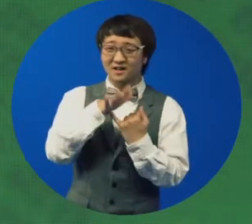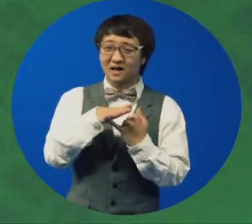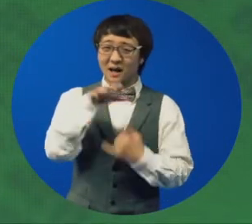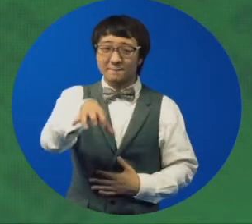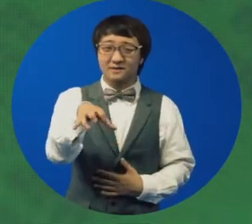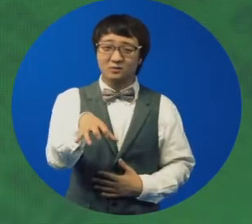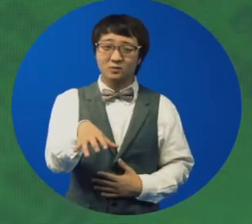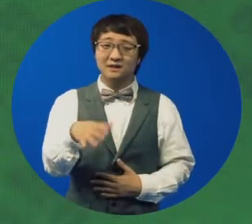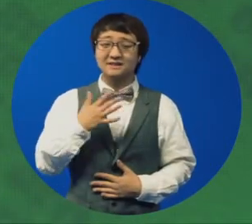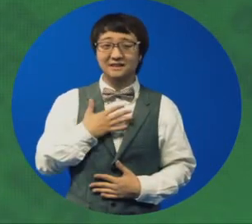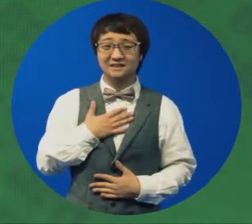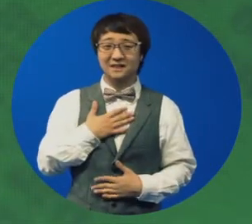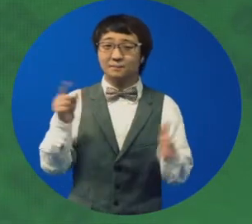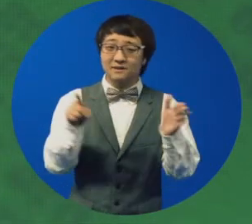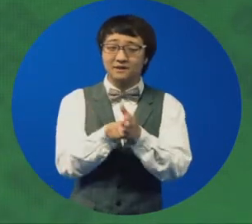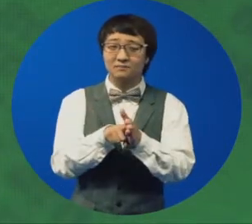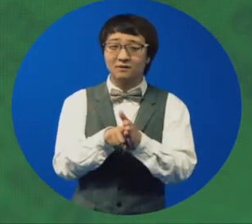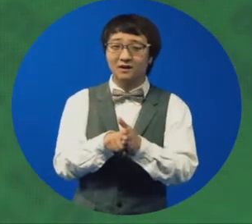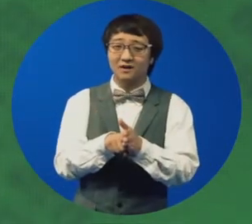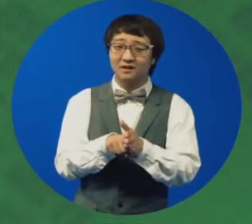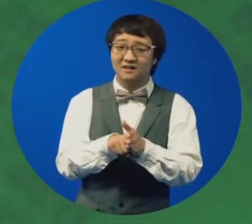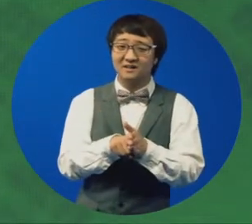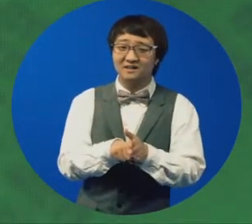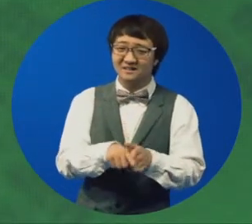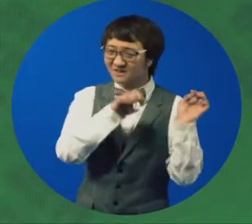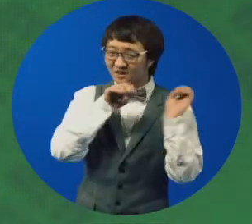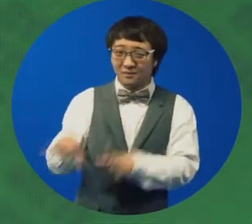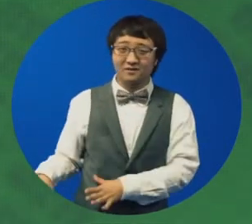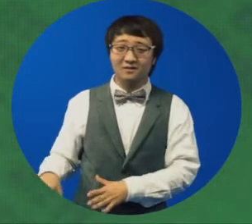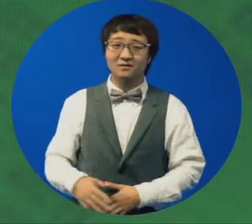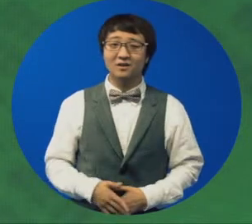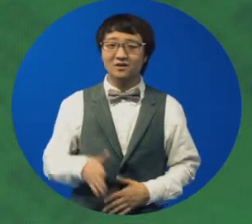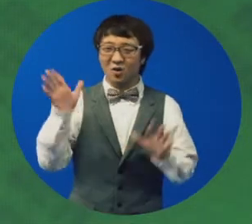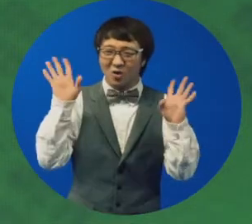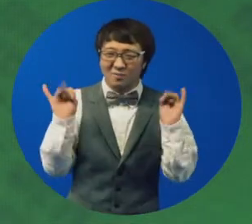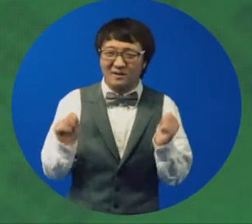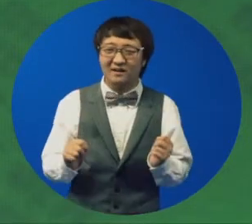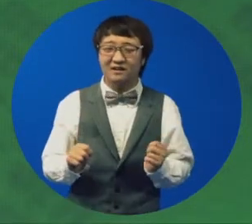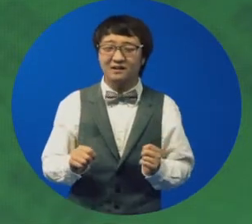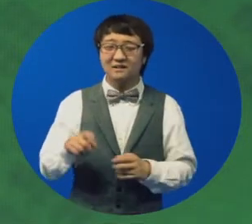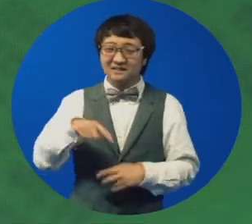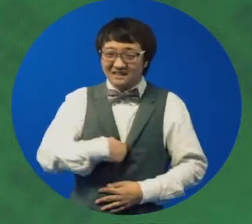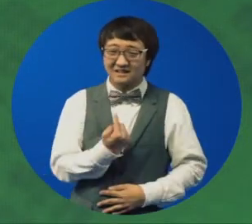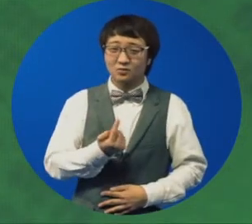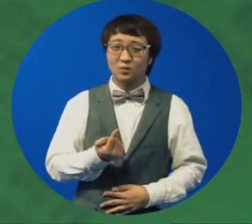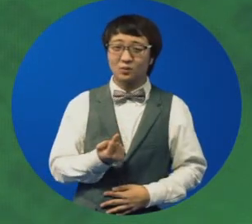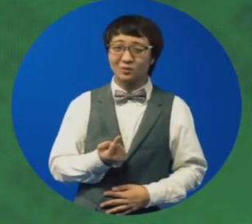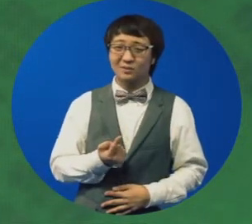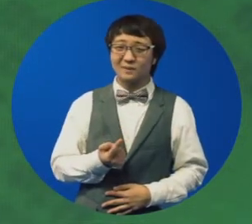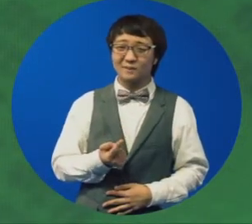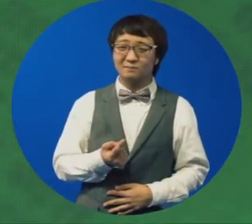자기의 신앙과 자기 신조를 저버렸던 그게 얼마나 스스로 한심하고